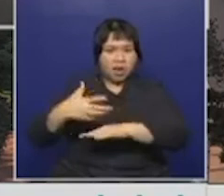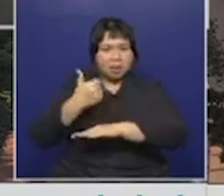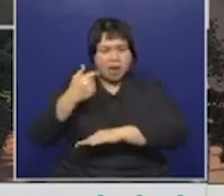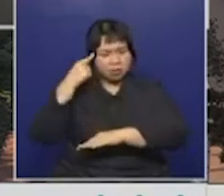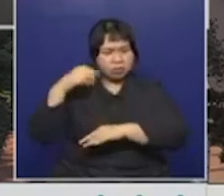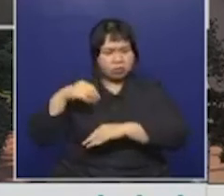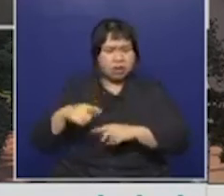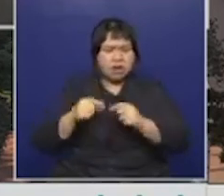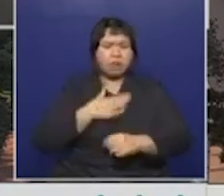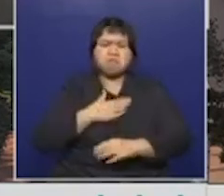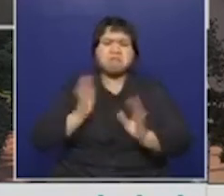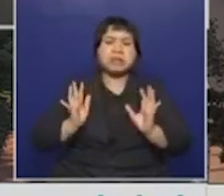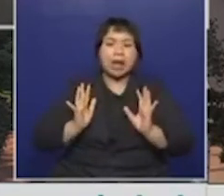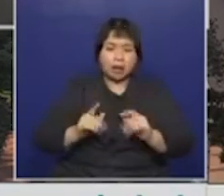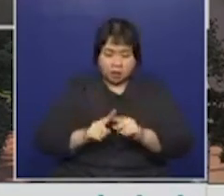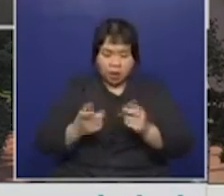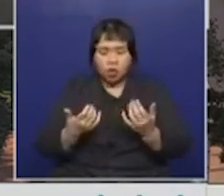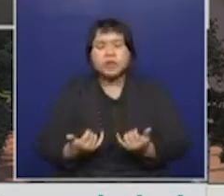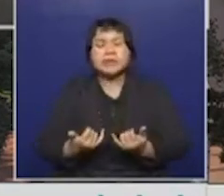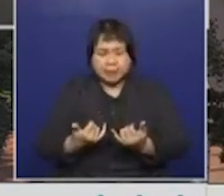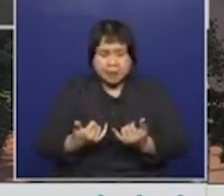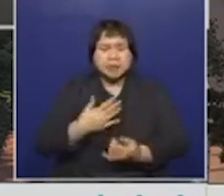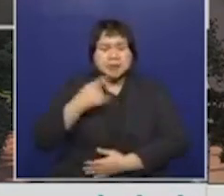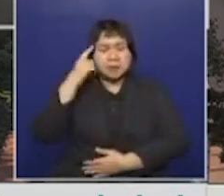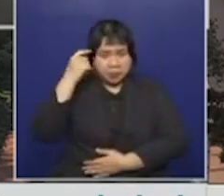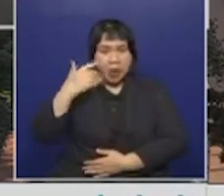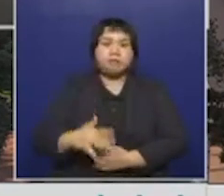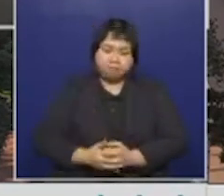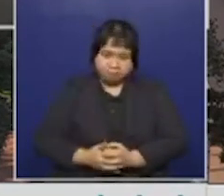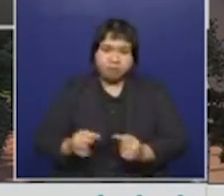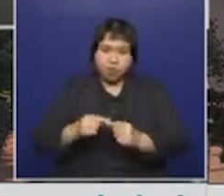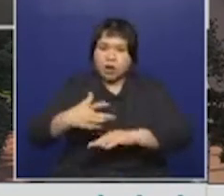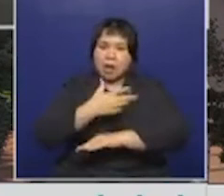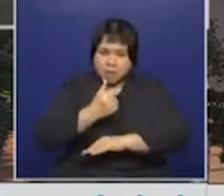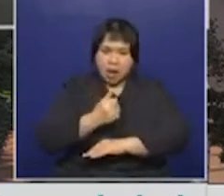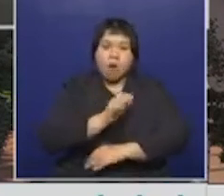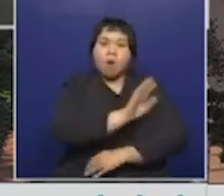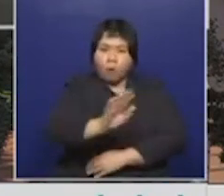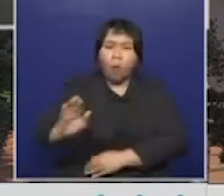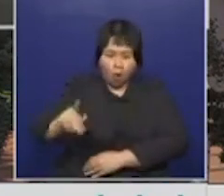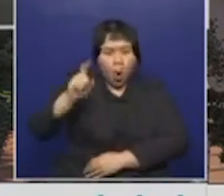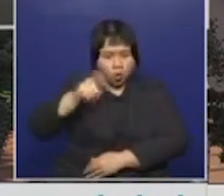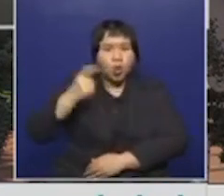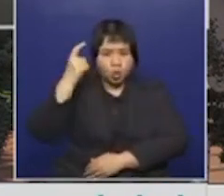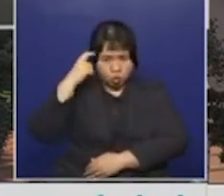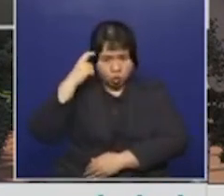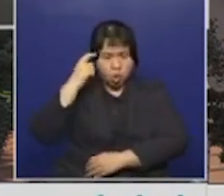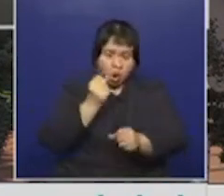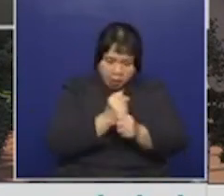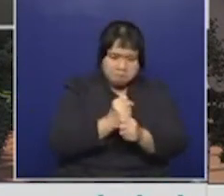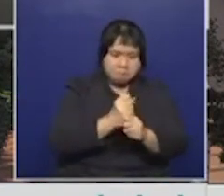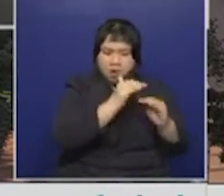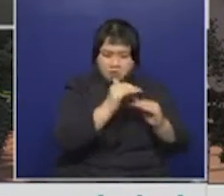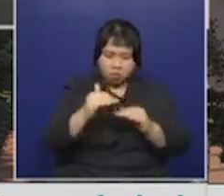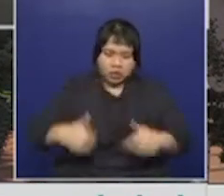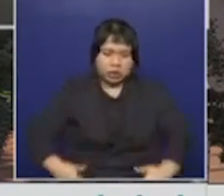ไกลตัวและไม่ใช่เรื่องของเราแต่ตอนนี้ฉันเข้าใจแล้วครับว่าการเมืองเป็นเรื่องของทุกคนการเมืองเป็นสิ่งที่กำหนดทุกๆอย่างที่เกี่ยว